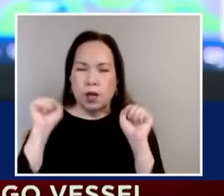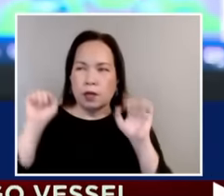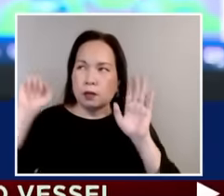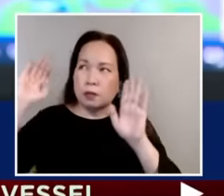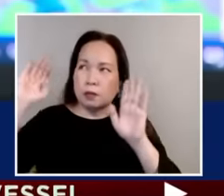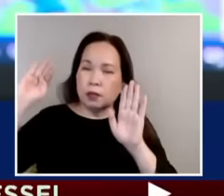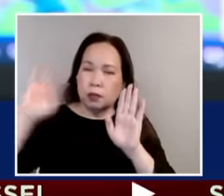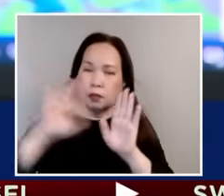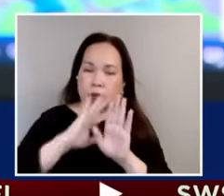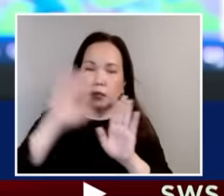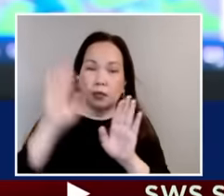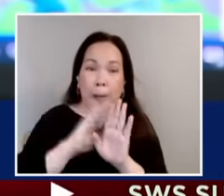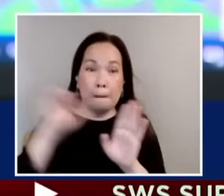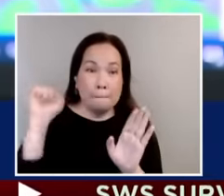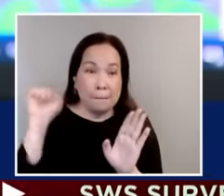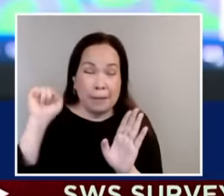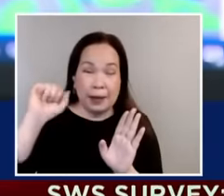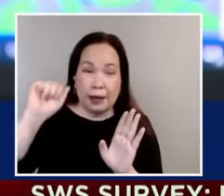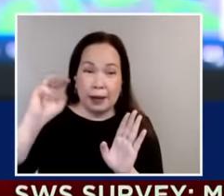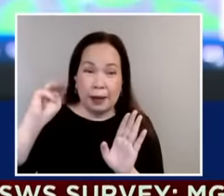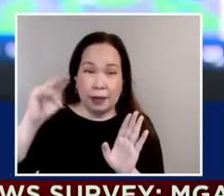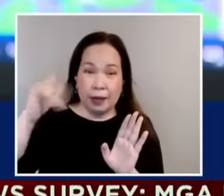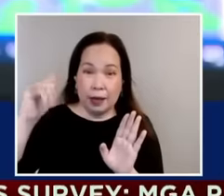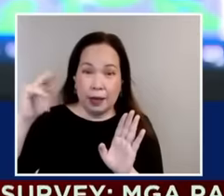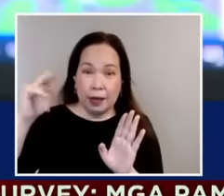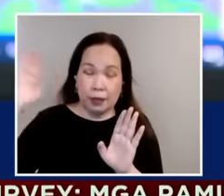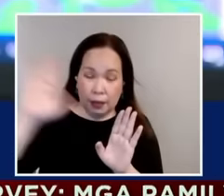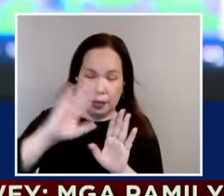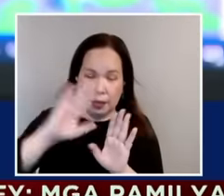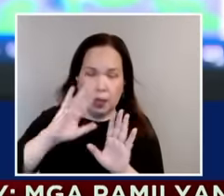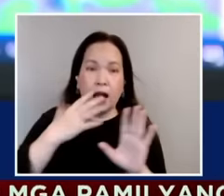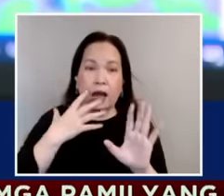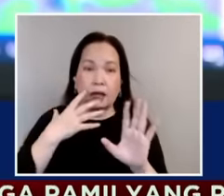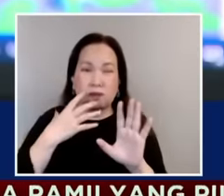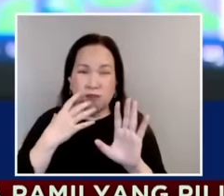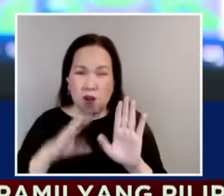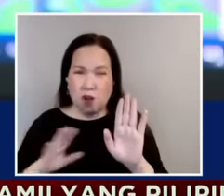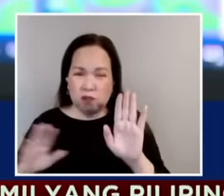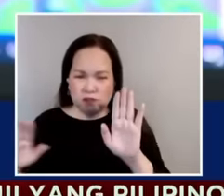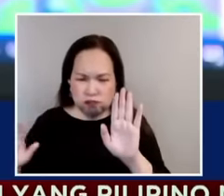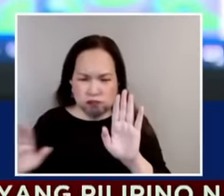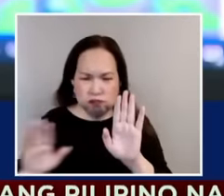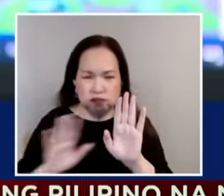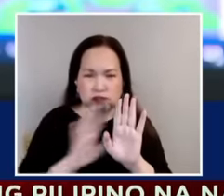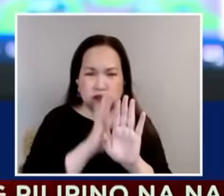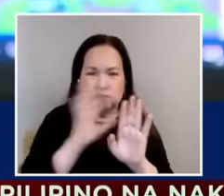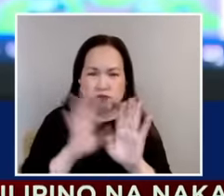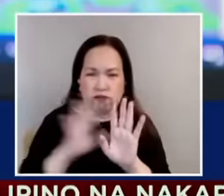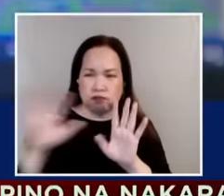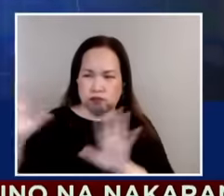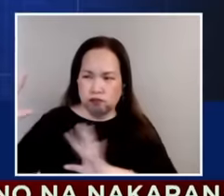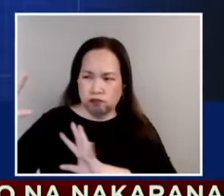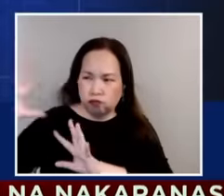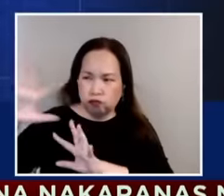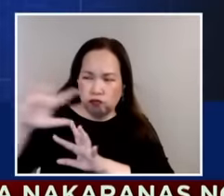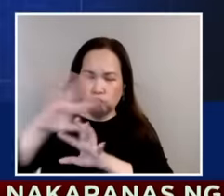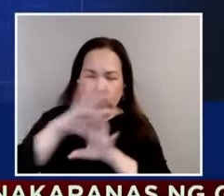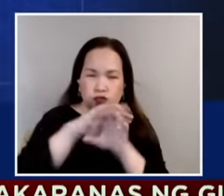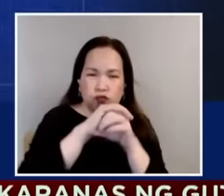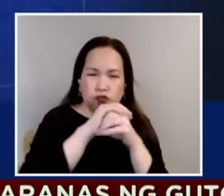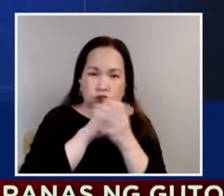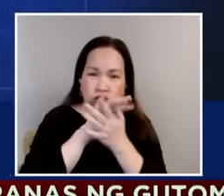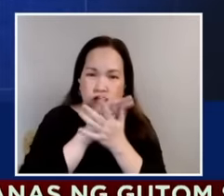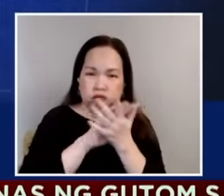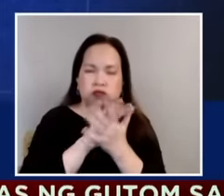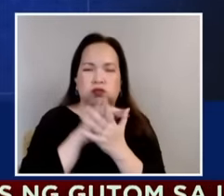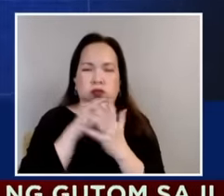kapag nag-meet yung malamig na hangin ng amihan sa mainit na hangin dito sa tropics, ito'y nagkakaroon ng boundary na shear line. Sa lugar kung